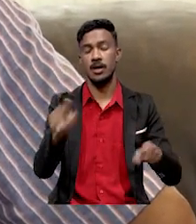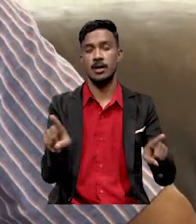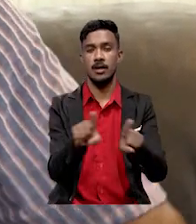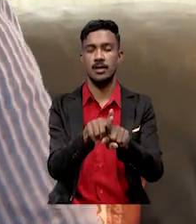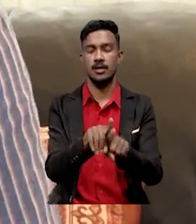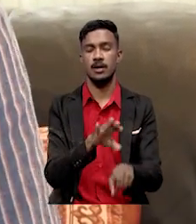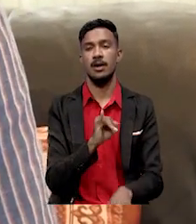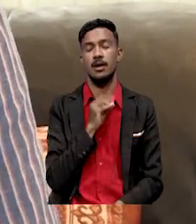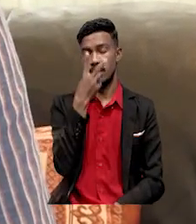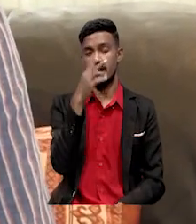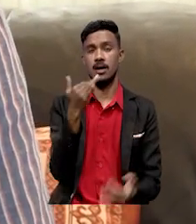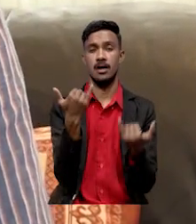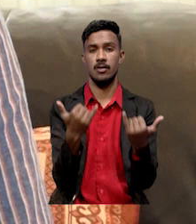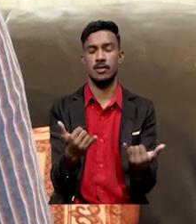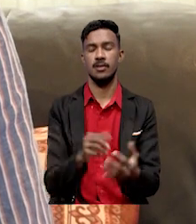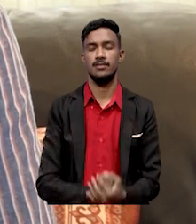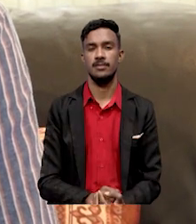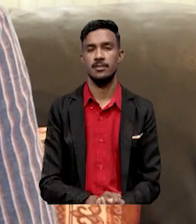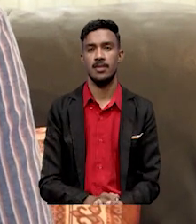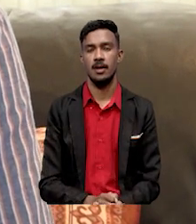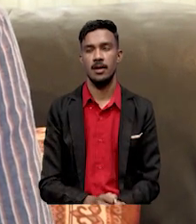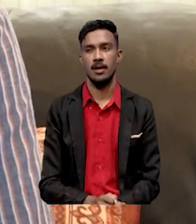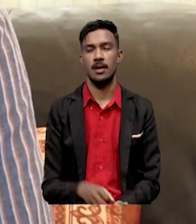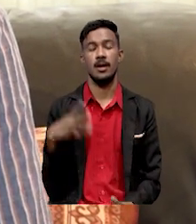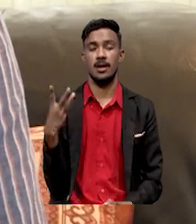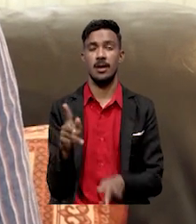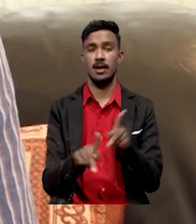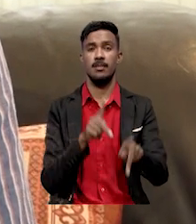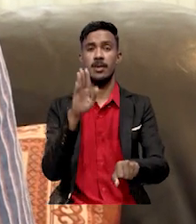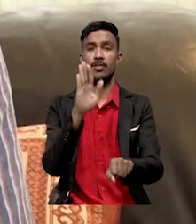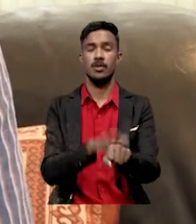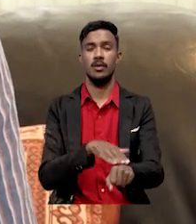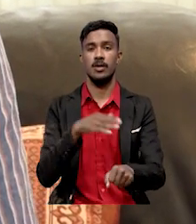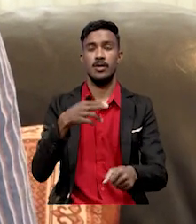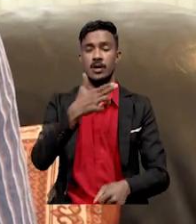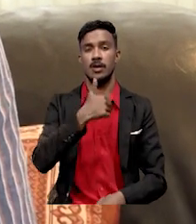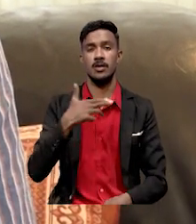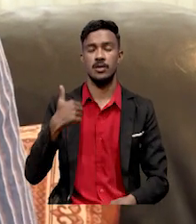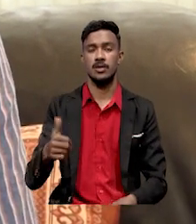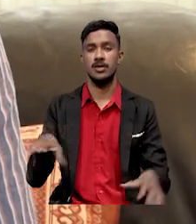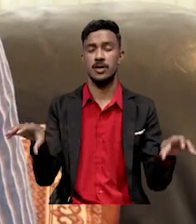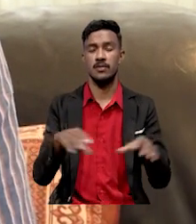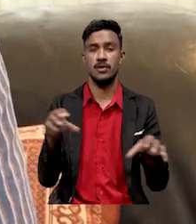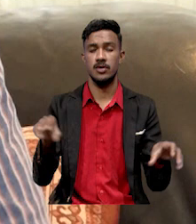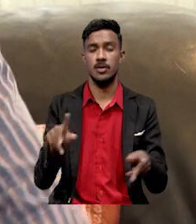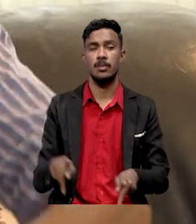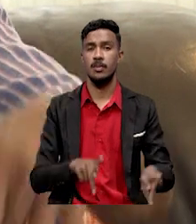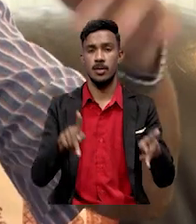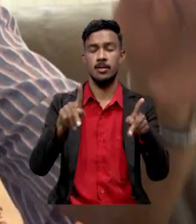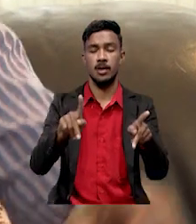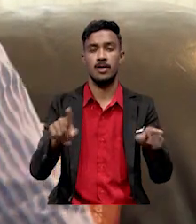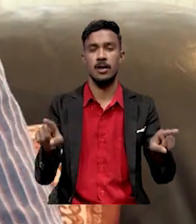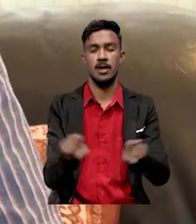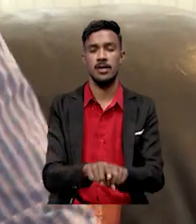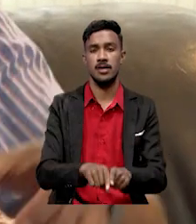ya agora iya be ne nemu emu lu diham be Indonesia ne país de funcionar público ne país de funcionar público um hasil